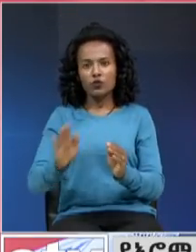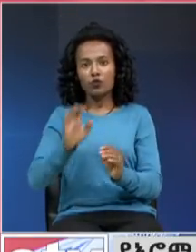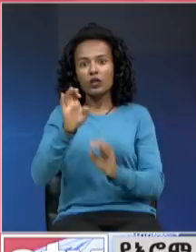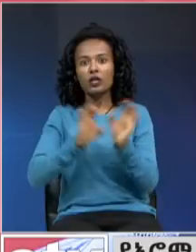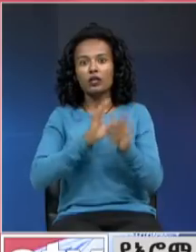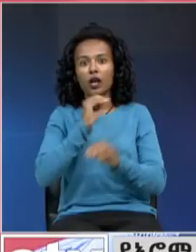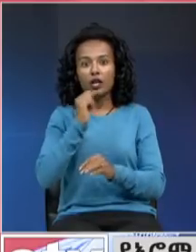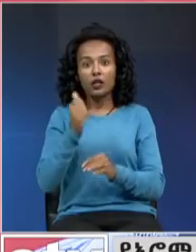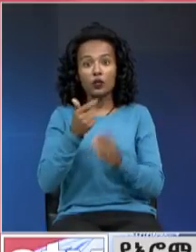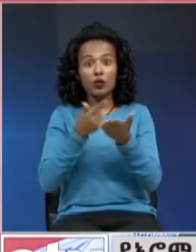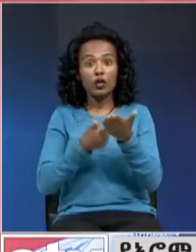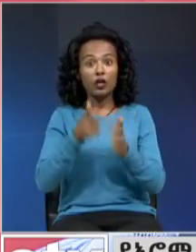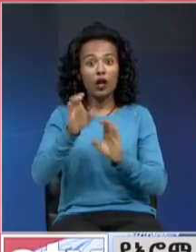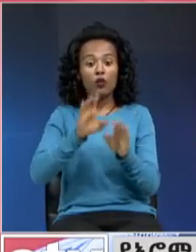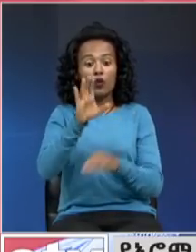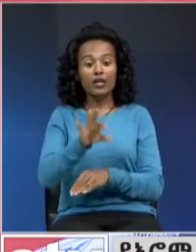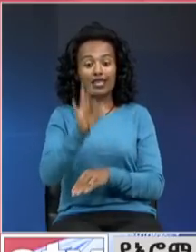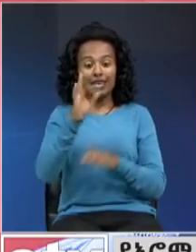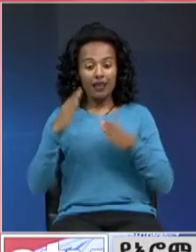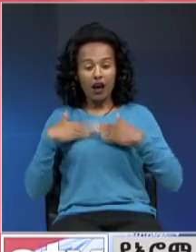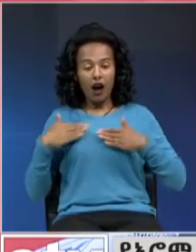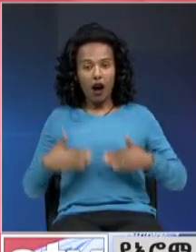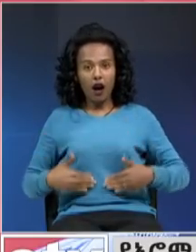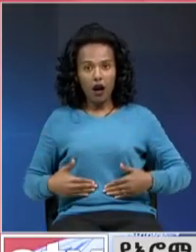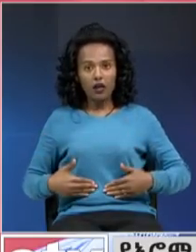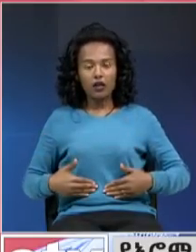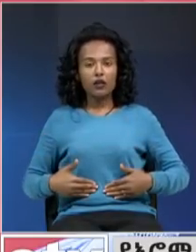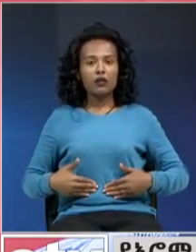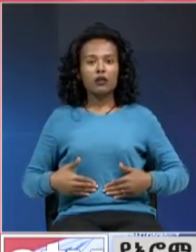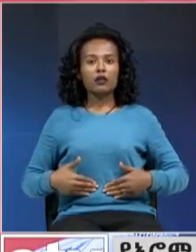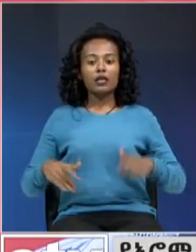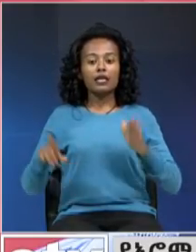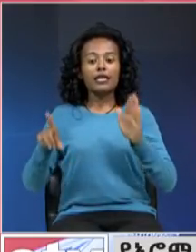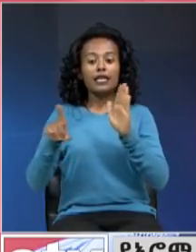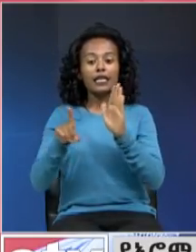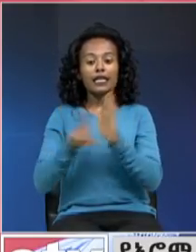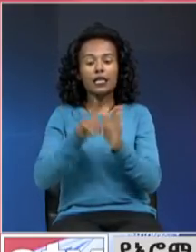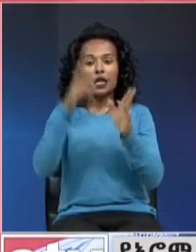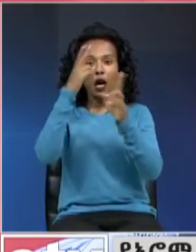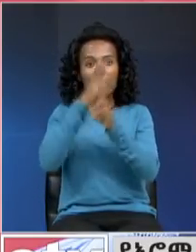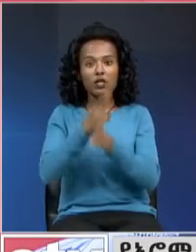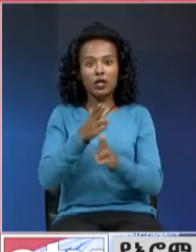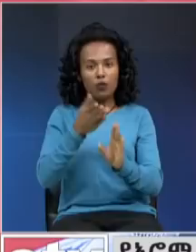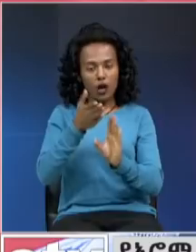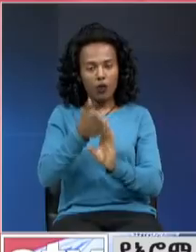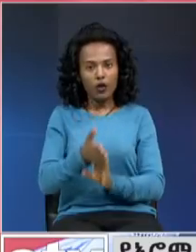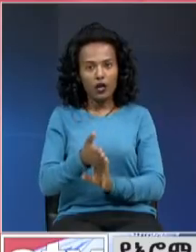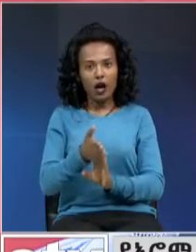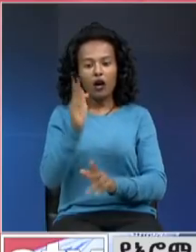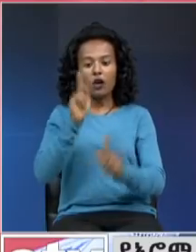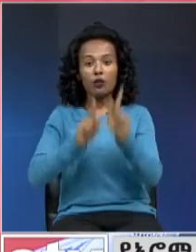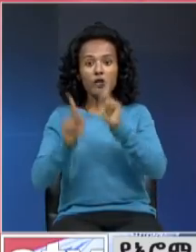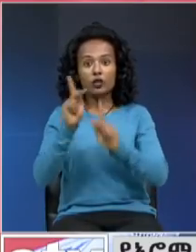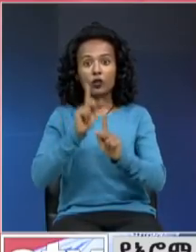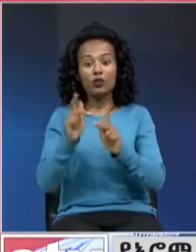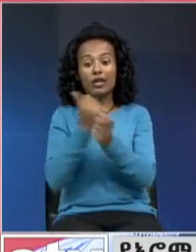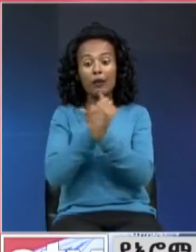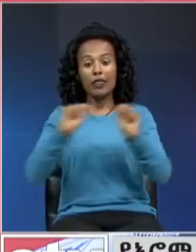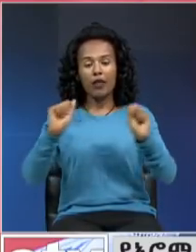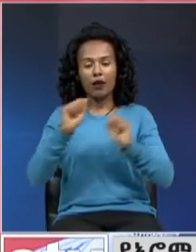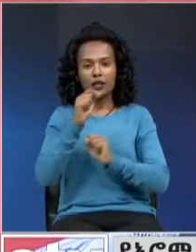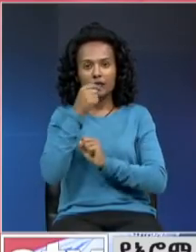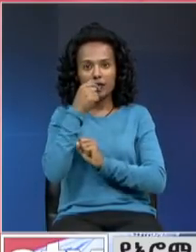እንዳይደረጉ ይሄን አድርጎ የተገኘ አካል ህግን ከማስከበር አኳያ ህብረተሰቡን ለመታደግ